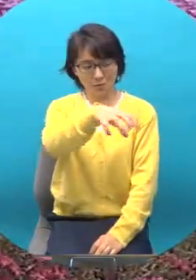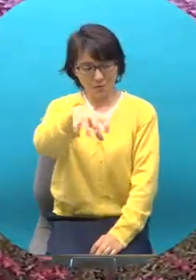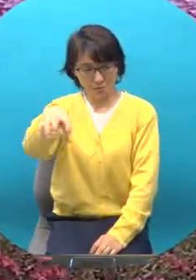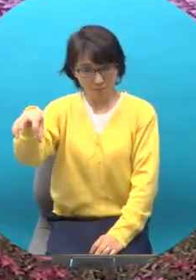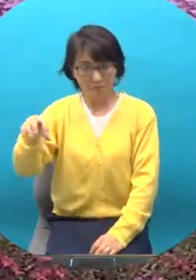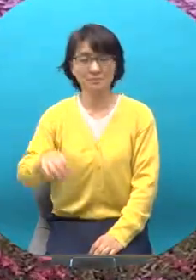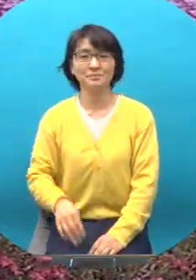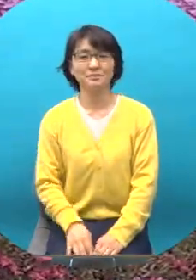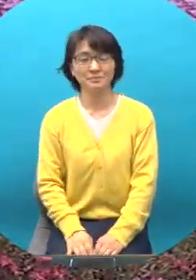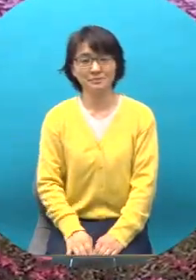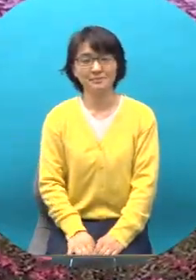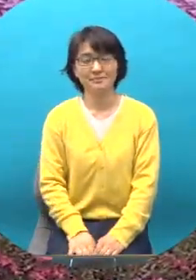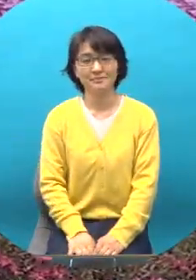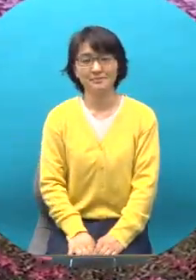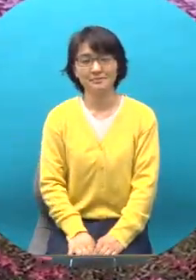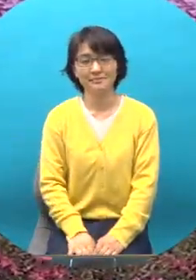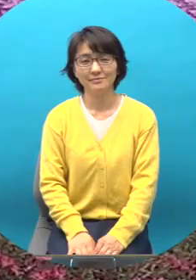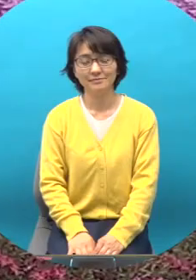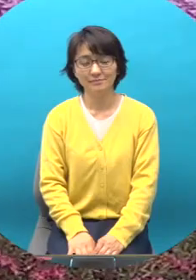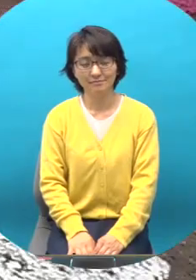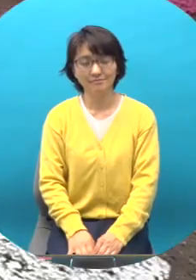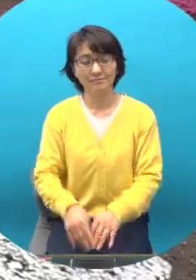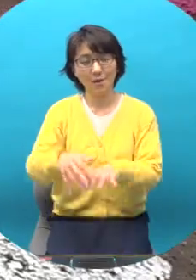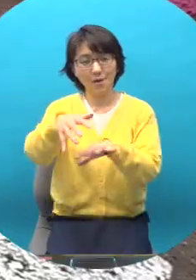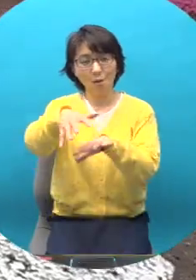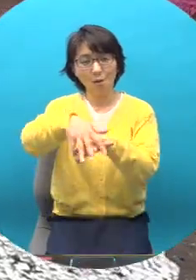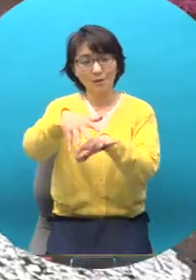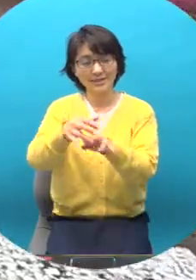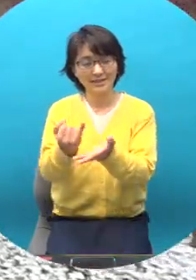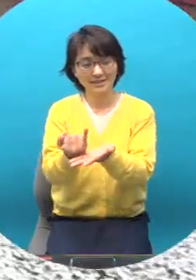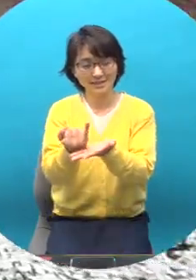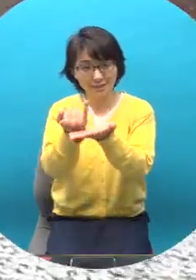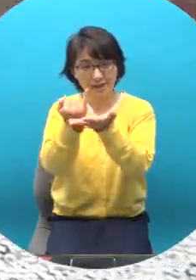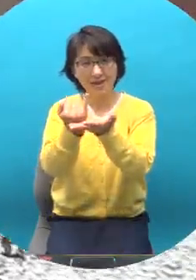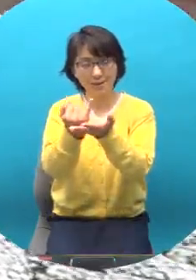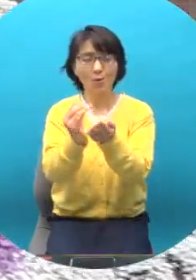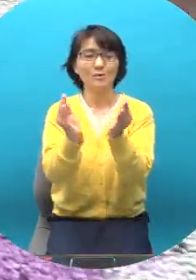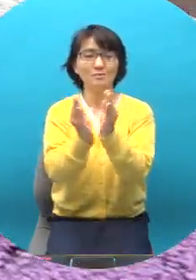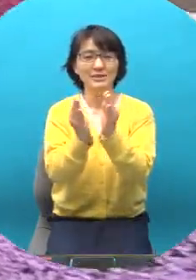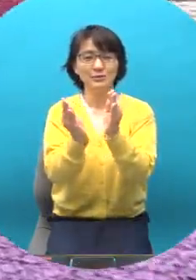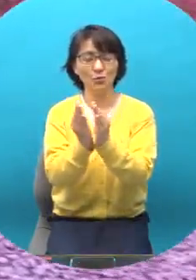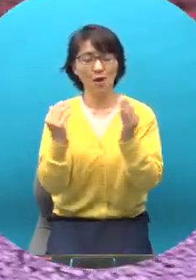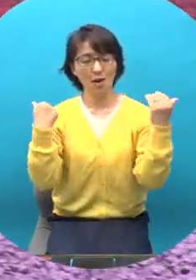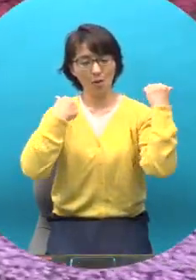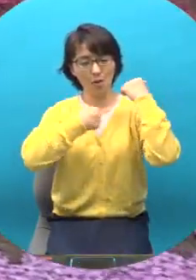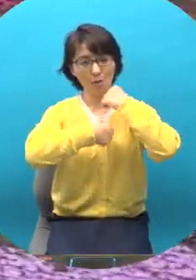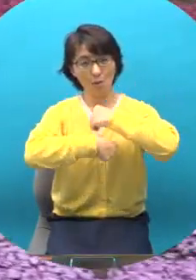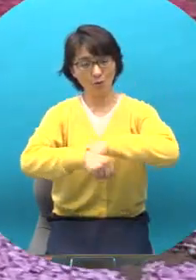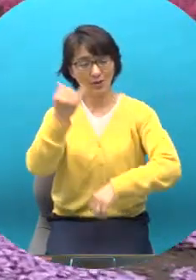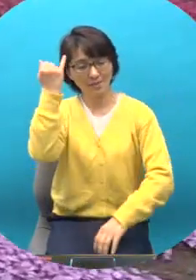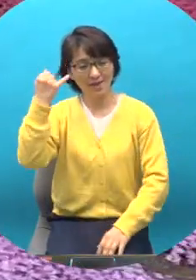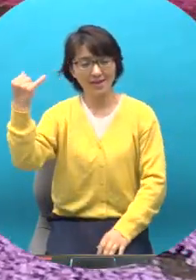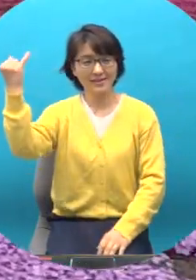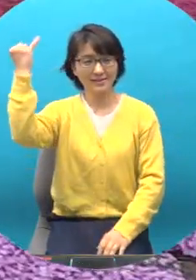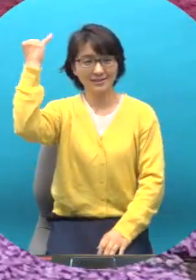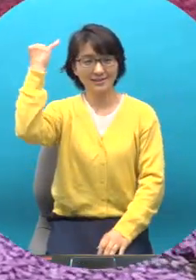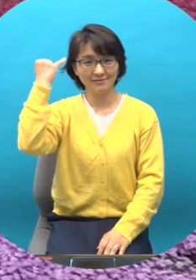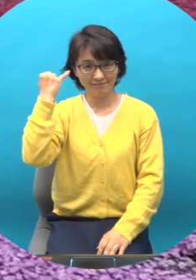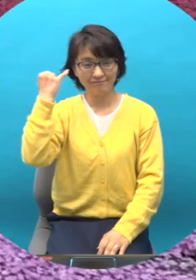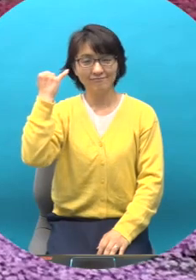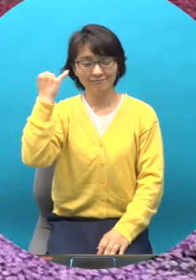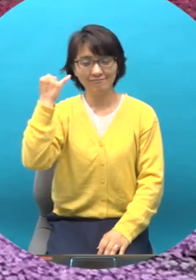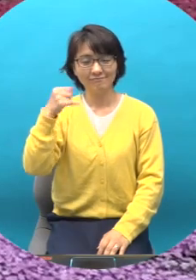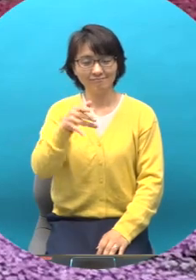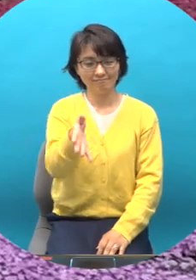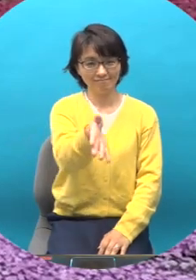。園内は織姫が置き忘れた桃色の羽衣をイメージしたという芝桜が